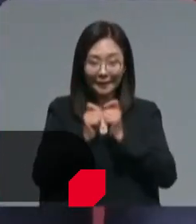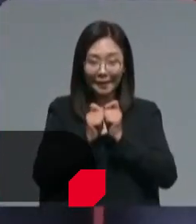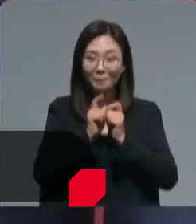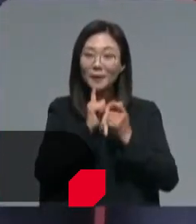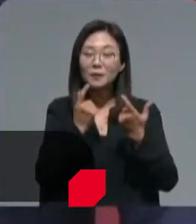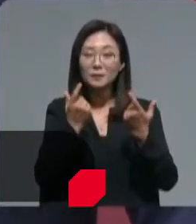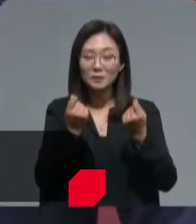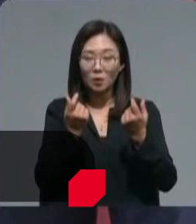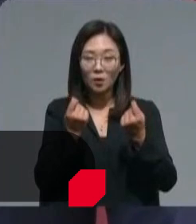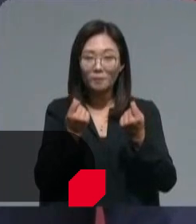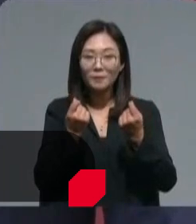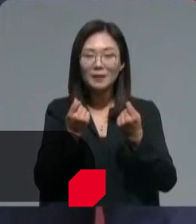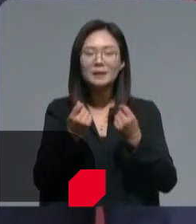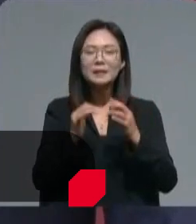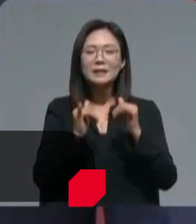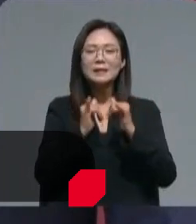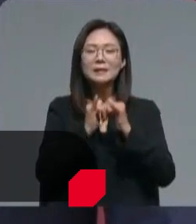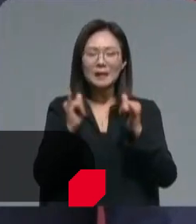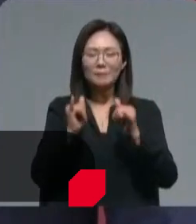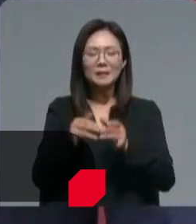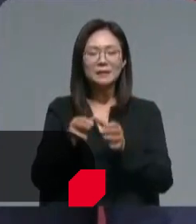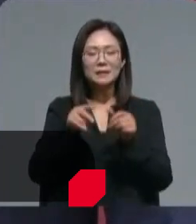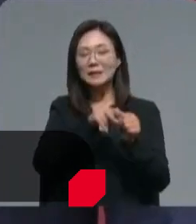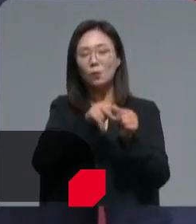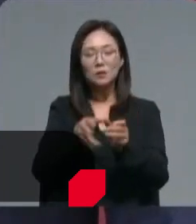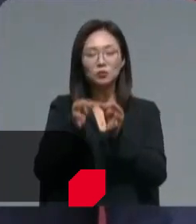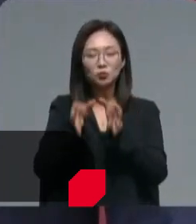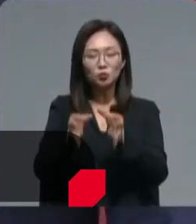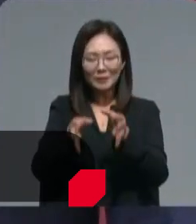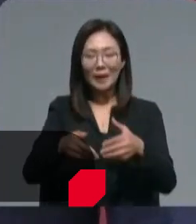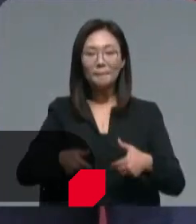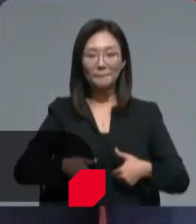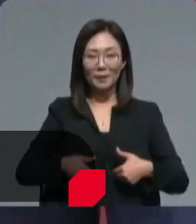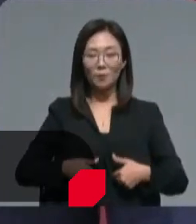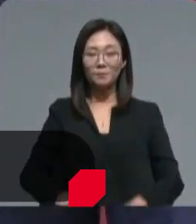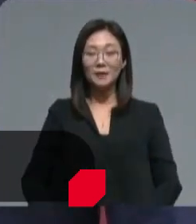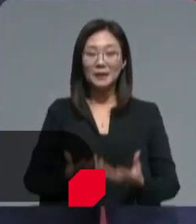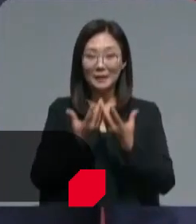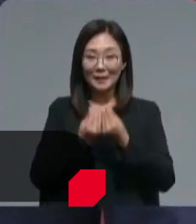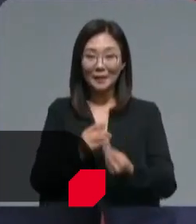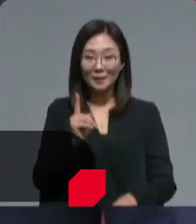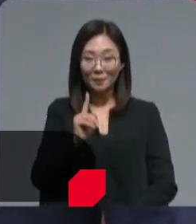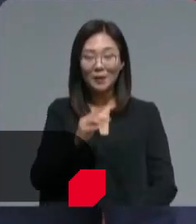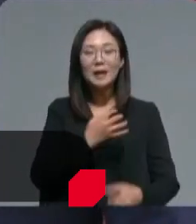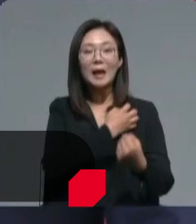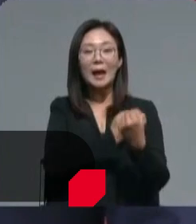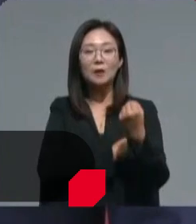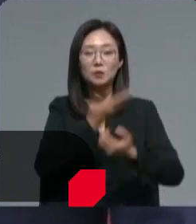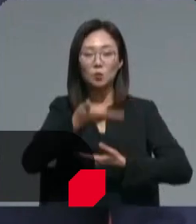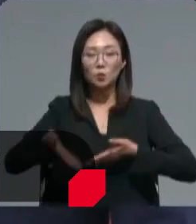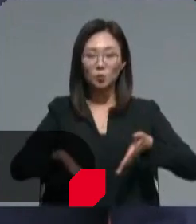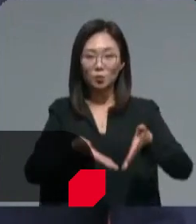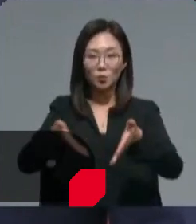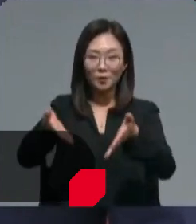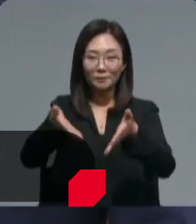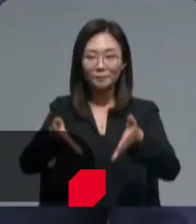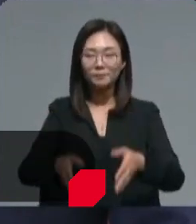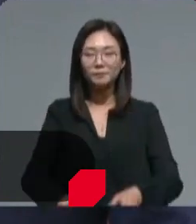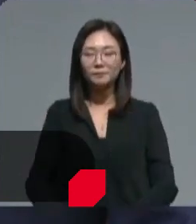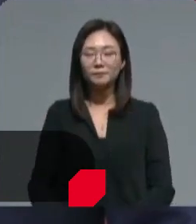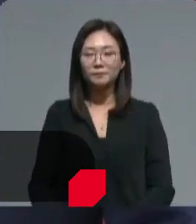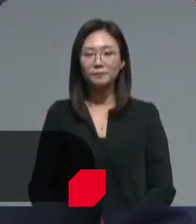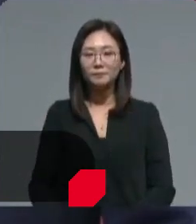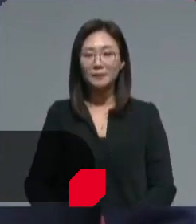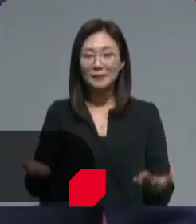아까 말씀드린 네. 이제 인프라 구축 투자를 정부가 좀 대대적으로 하고 예를 들면 핵심이 이제 에너지 고속도로인데요. 에너지 고속도로 가지고